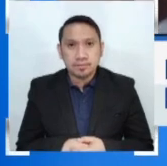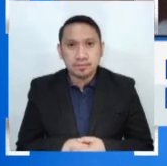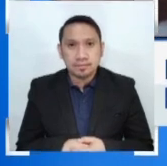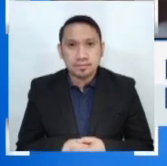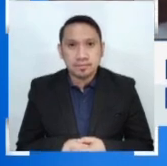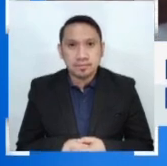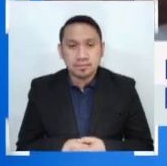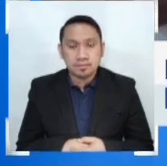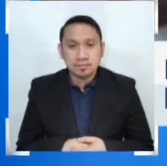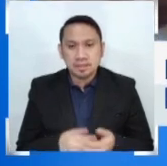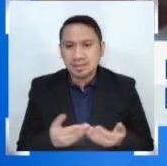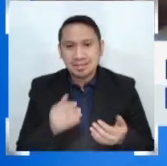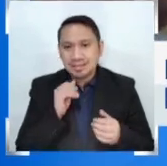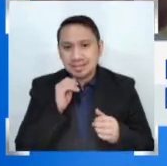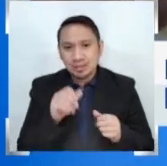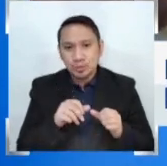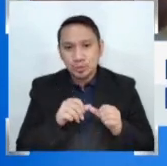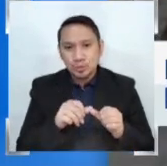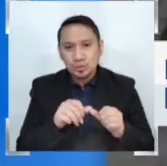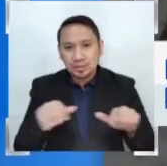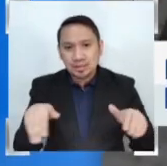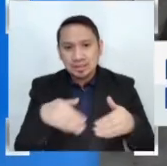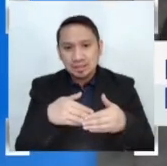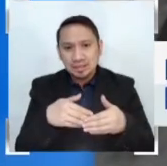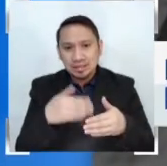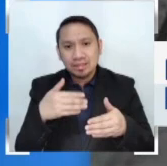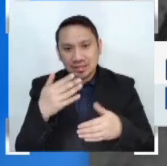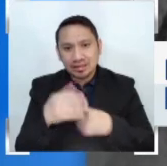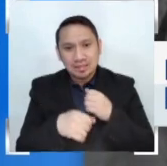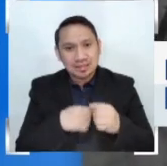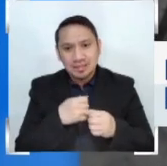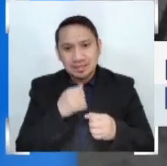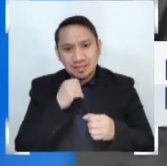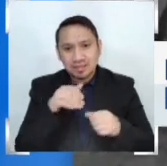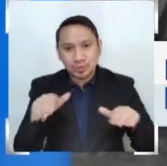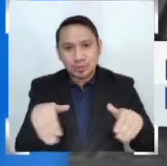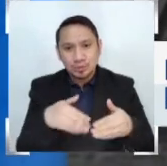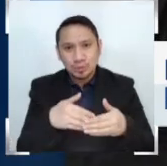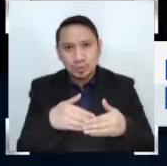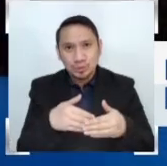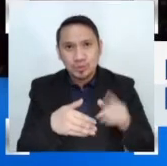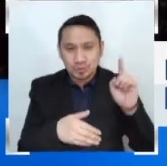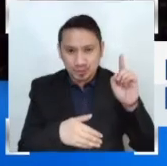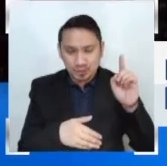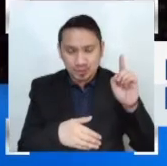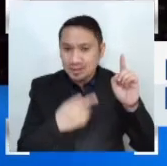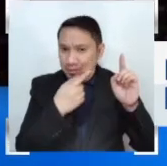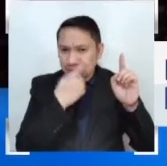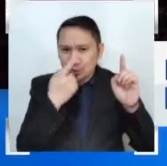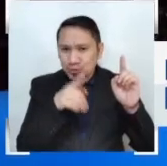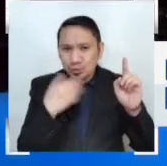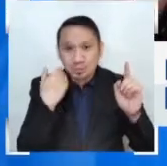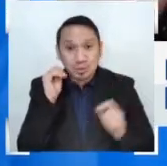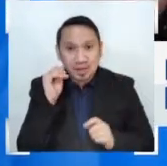Hindi na matutuloy ang plano sana ng pagpapakasal sa susunod na taon ni Virgilio Esguera at Ira Garcia dahil si Ira wala ng buhay na